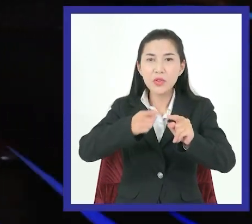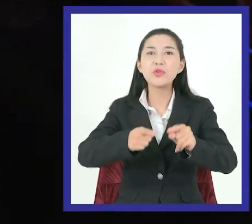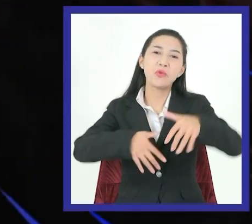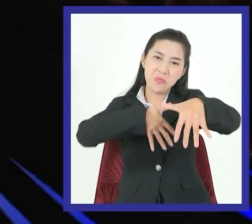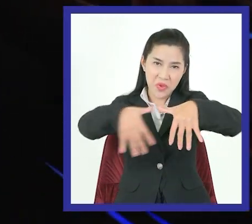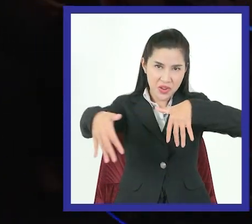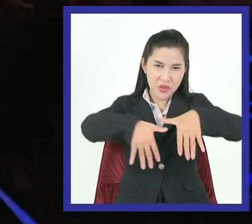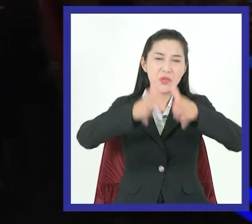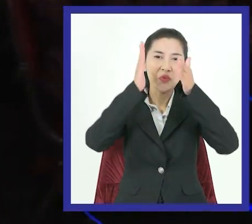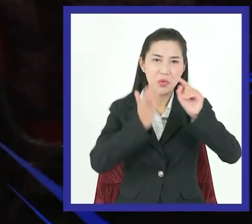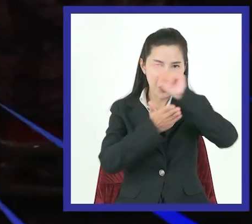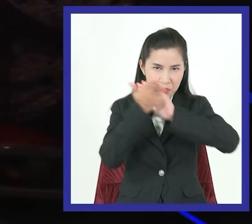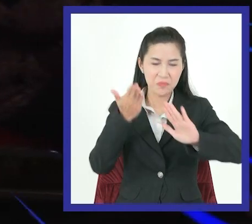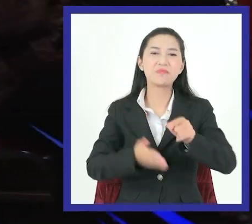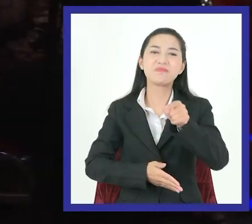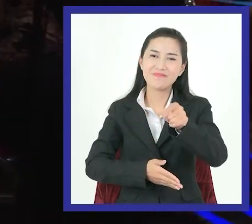ประชา